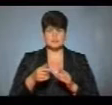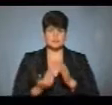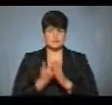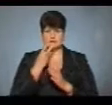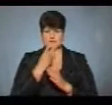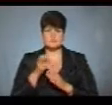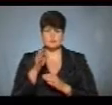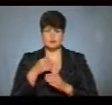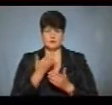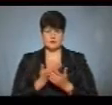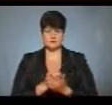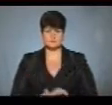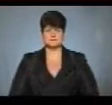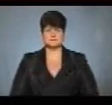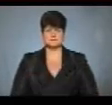таке.